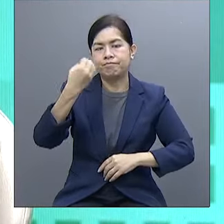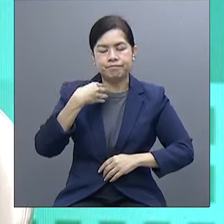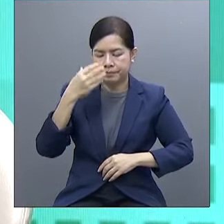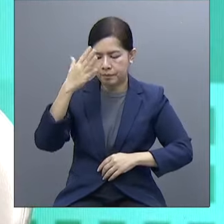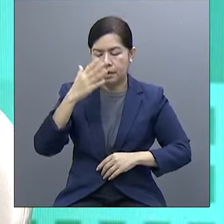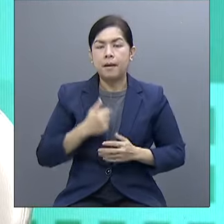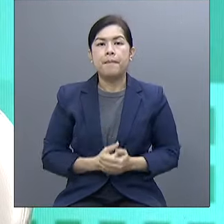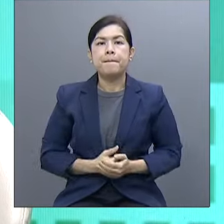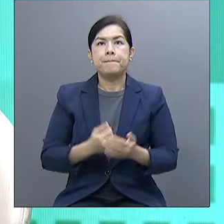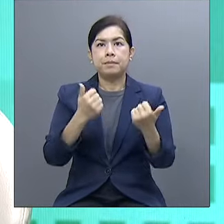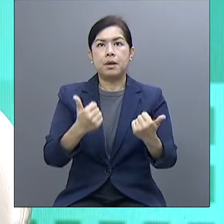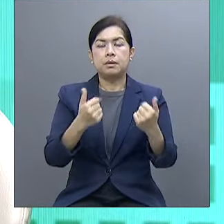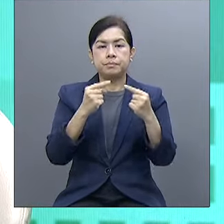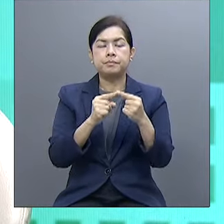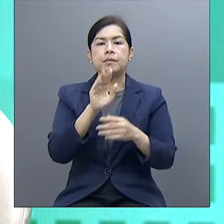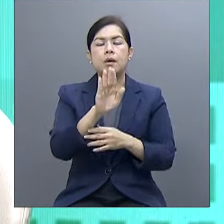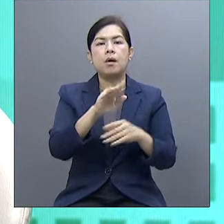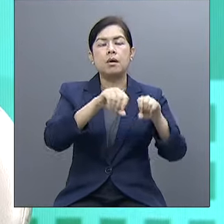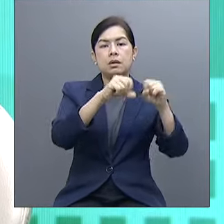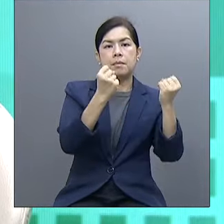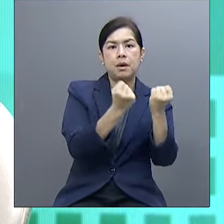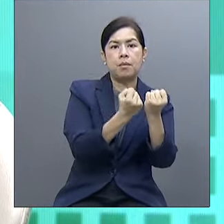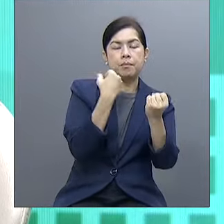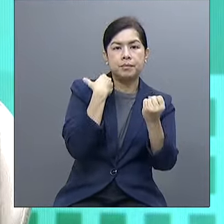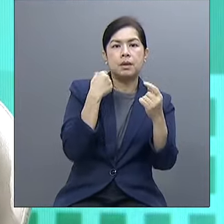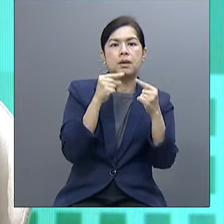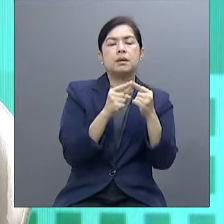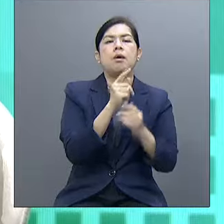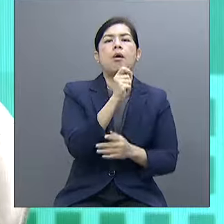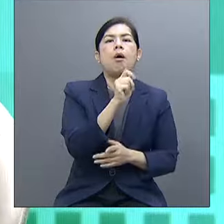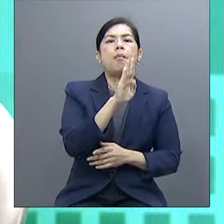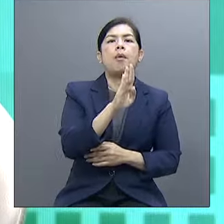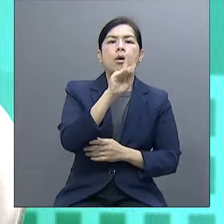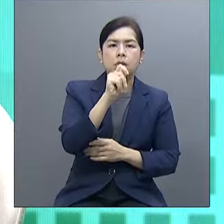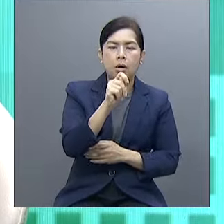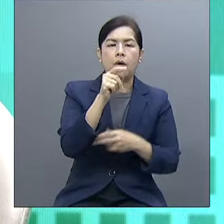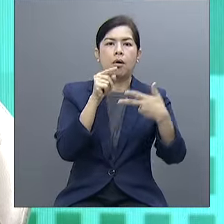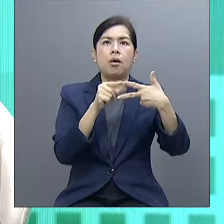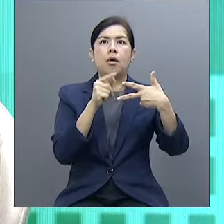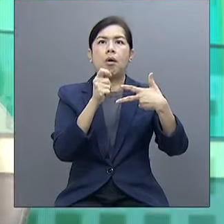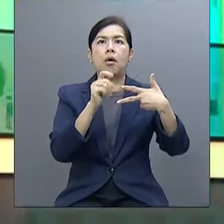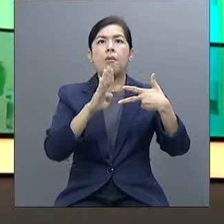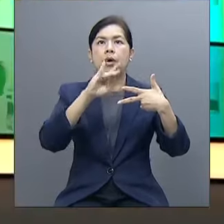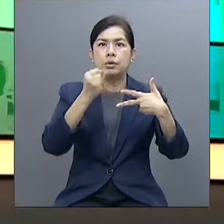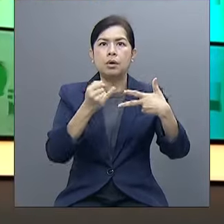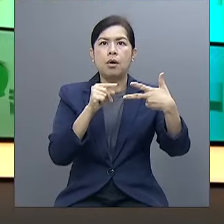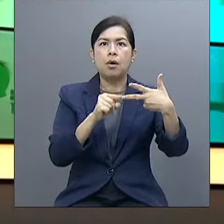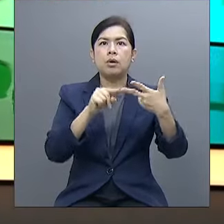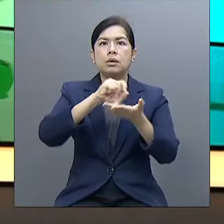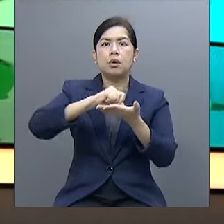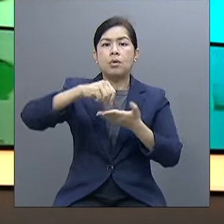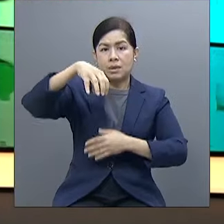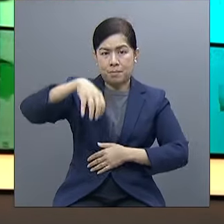มาคมอบต.แห่งประเทศไทยอบจ.แห่งประเทศเทศบาลแห่งประเทศไทยนะครับเดี๋ยวจะประสานงานอาจารย์สุนีซึ่งดูแลเกี่ยวเรื่